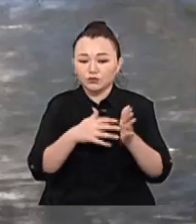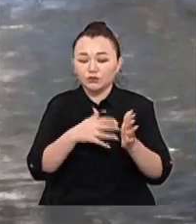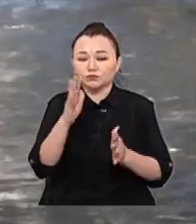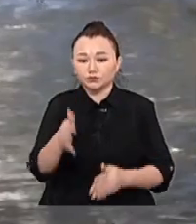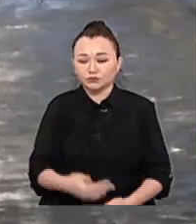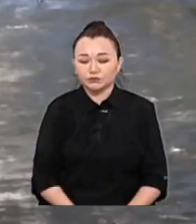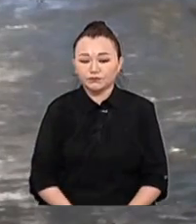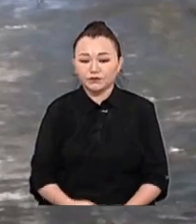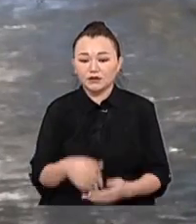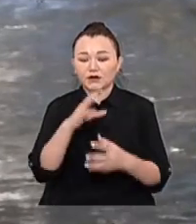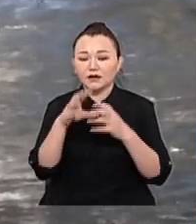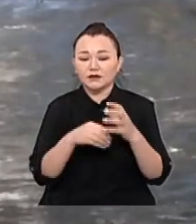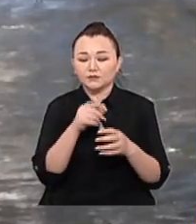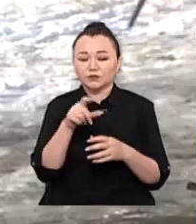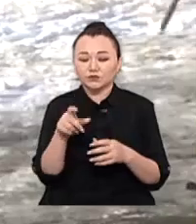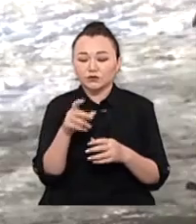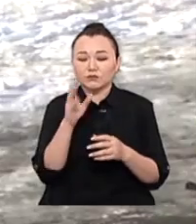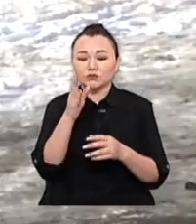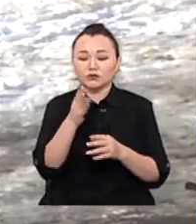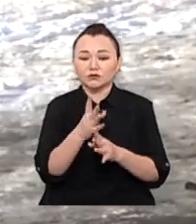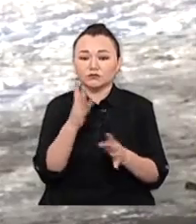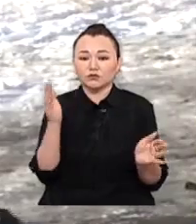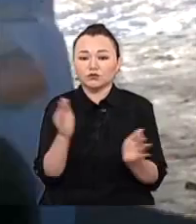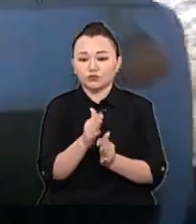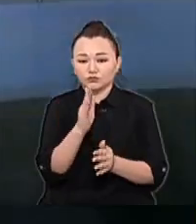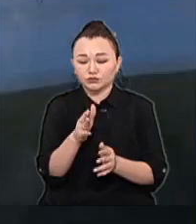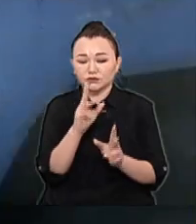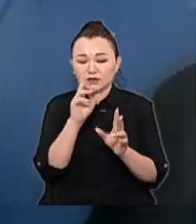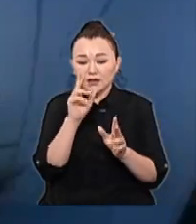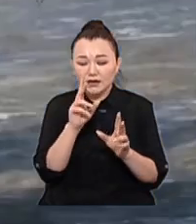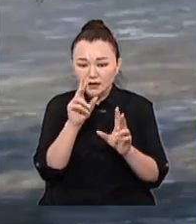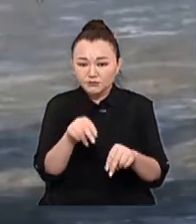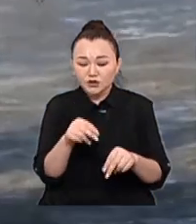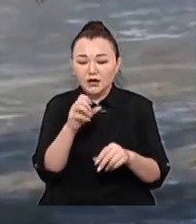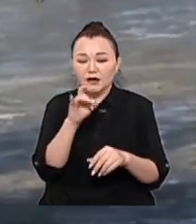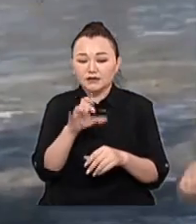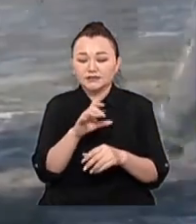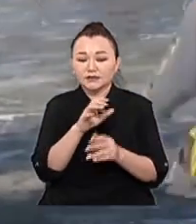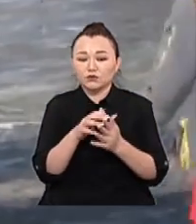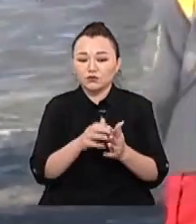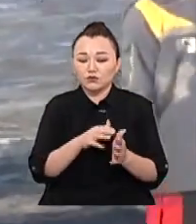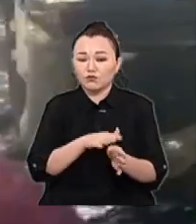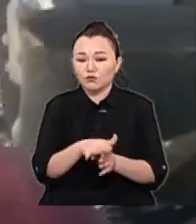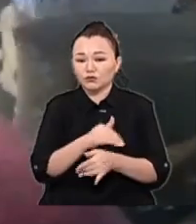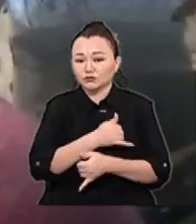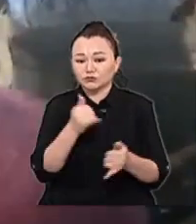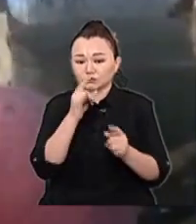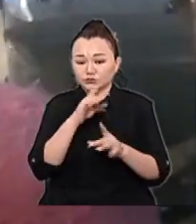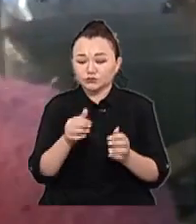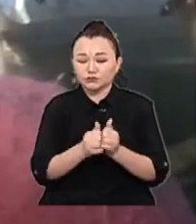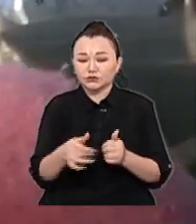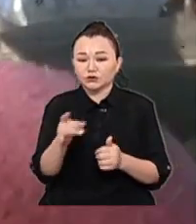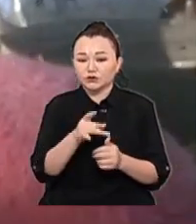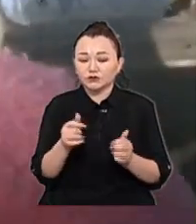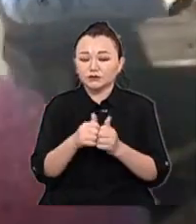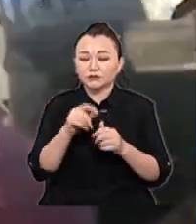боламыз. Әкімдік өкілдері алдағы аптада кезек азайып қалады деп сендірді. Ал Арыс жұрты қатты отынмен түгел қамтылмайынша көрші аудандардың